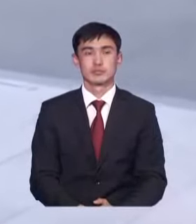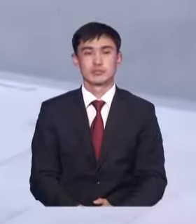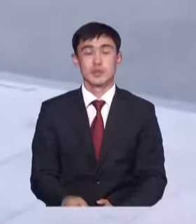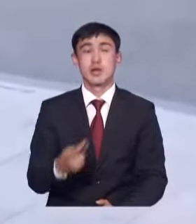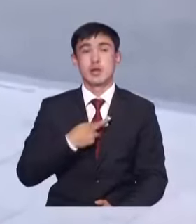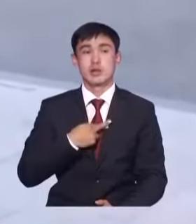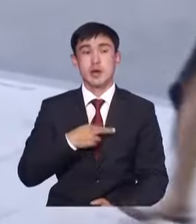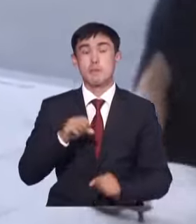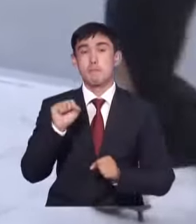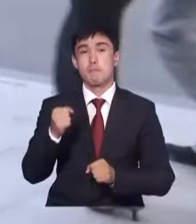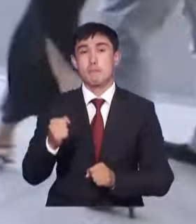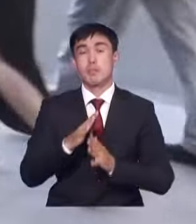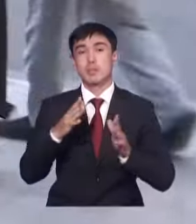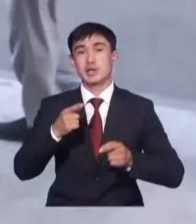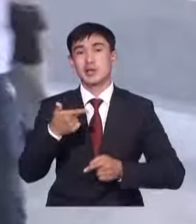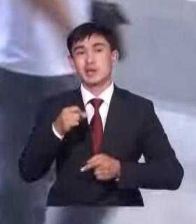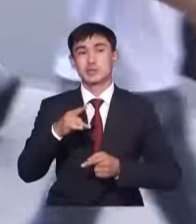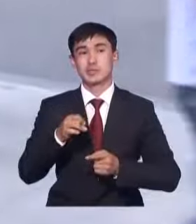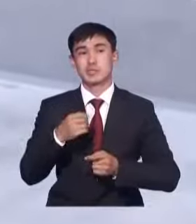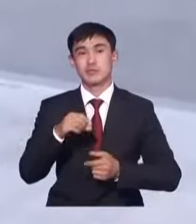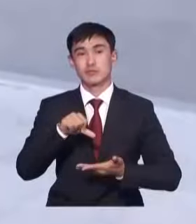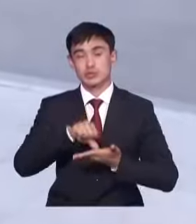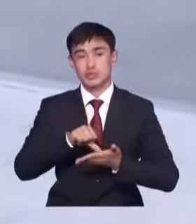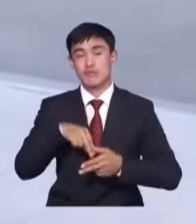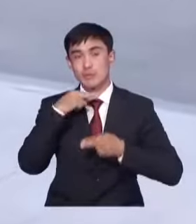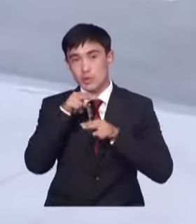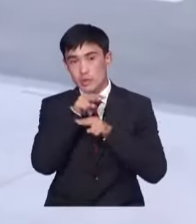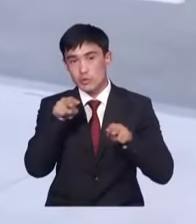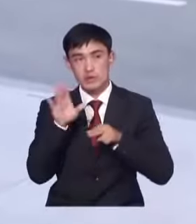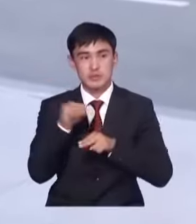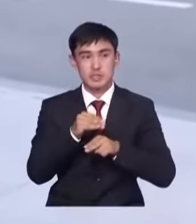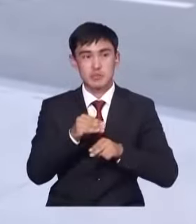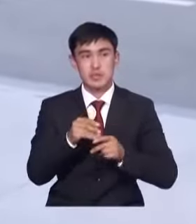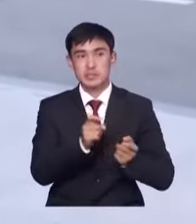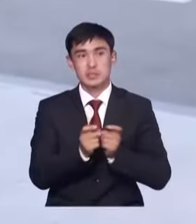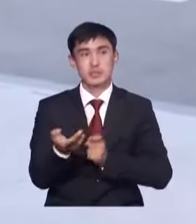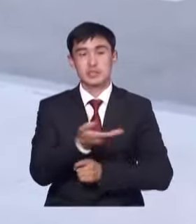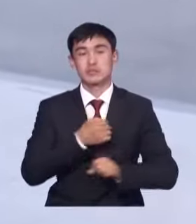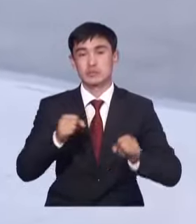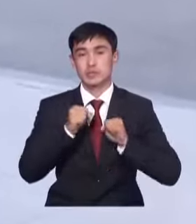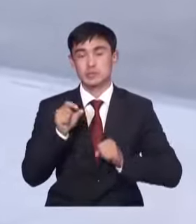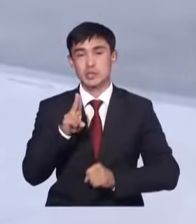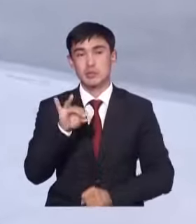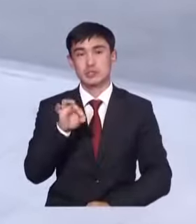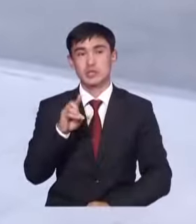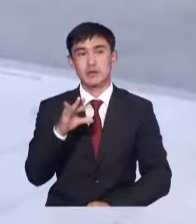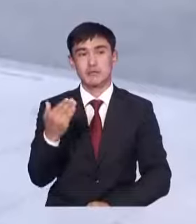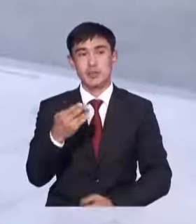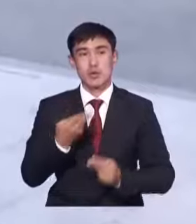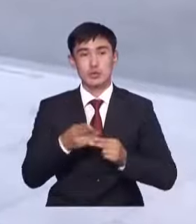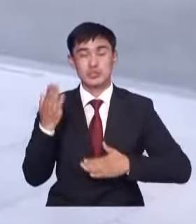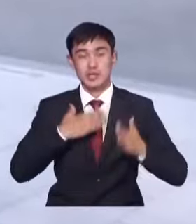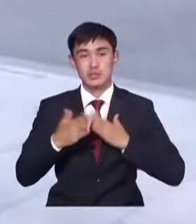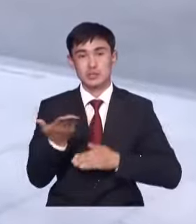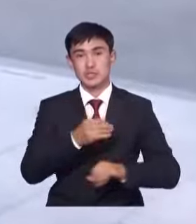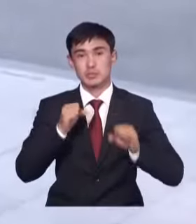Я являюсь поклонником борьбы греко-римского стиля. Внимательно наблюдал за всеми схватками нашего спортсмена Демиужа Драева. Очень рад,